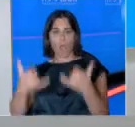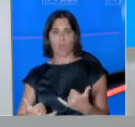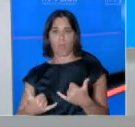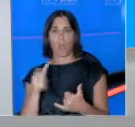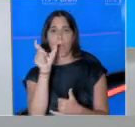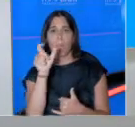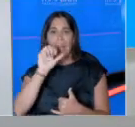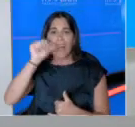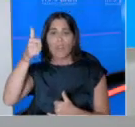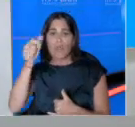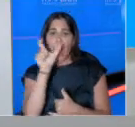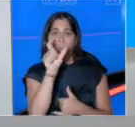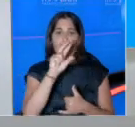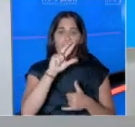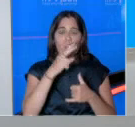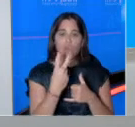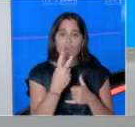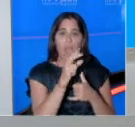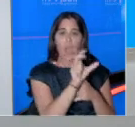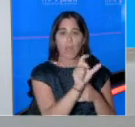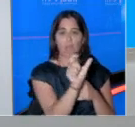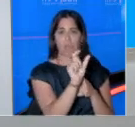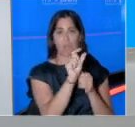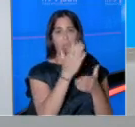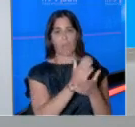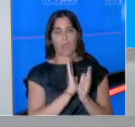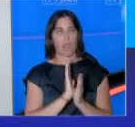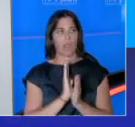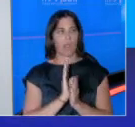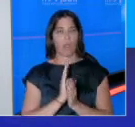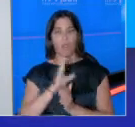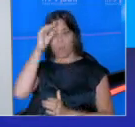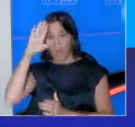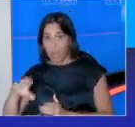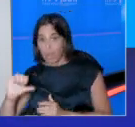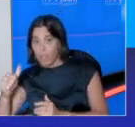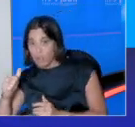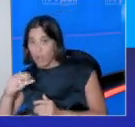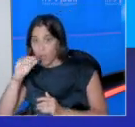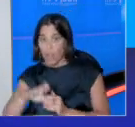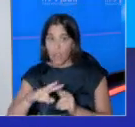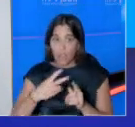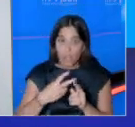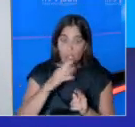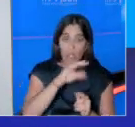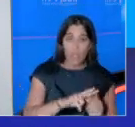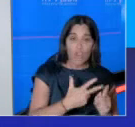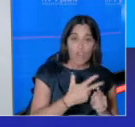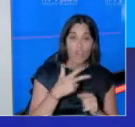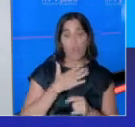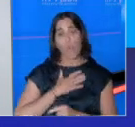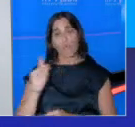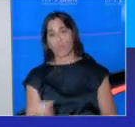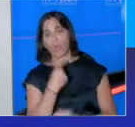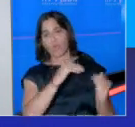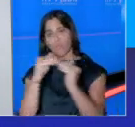הראשונה? מה המילה השנייה? ומה האות בהם? כל בסדר, אבל את יודעת, מה הילד הראשון? מה הילד השני? מה הילד השלישי? אני אוהב את שני הבנים שלי אותו דבר. אני